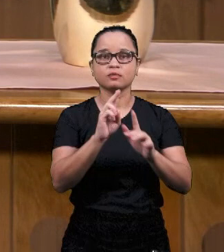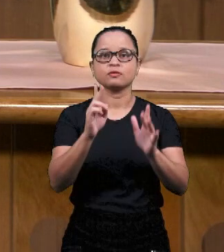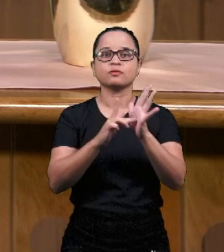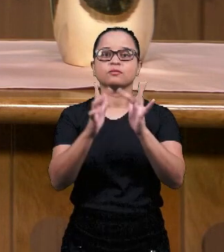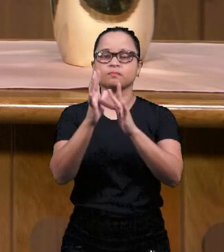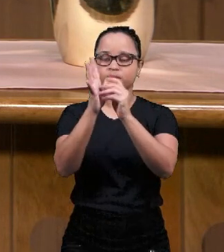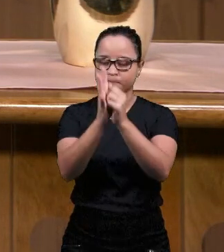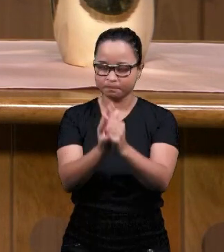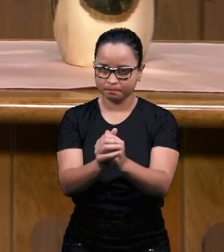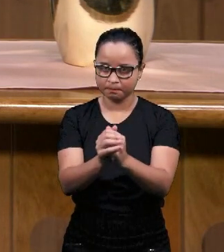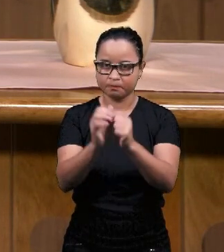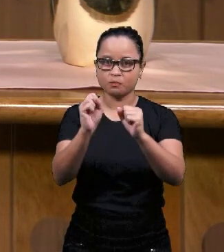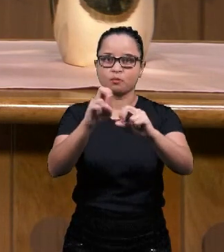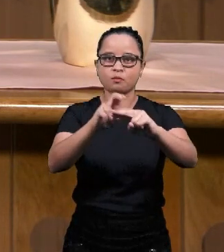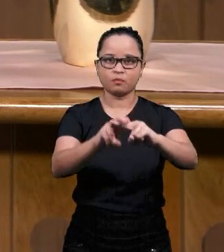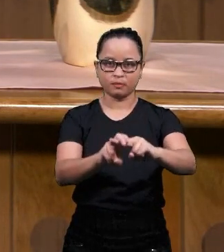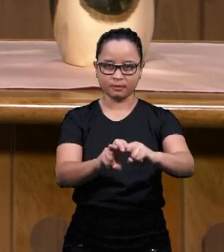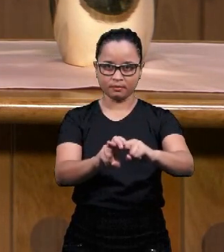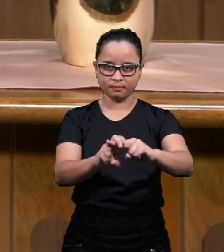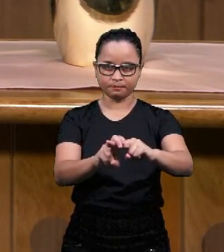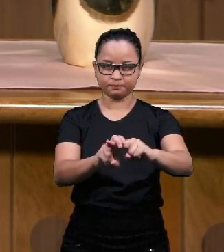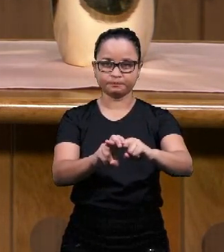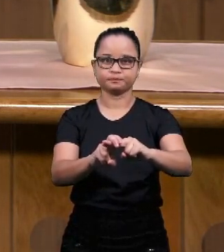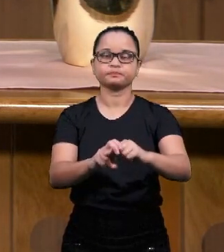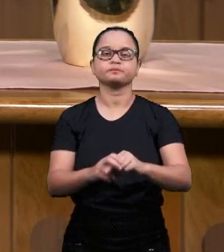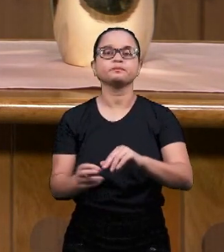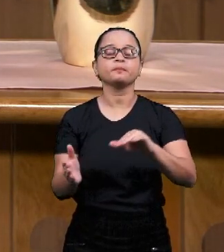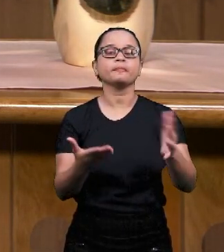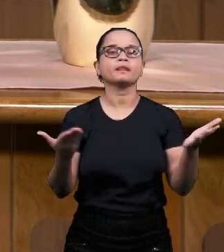Аминь. Аминь. Можете присаживаться.